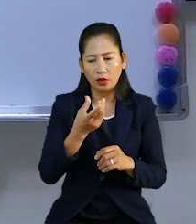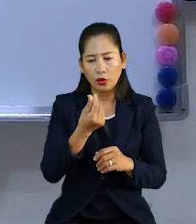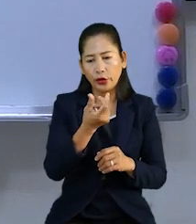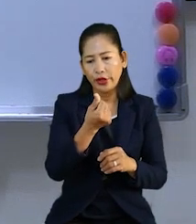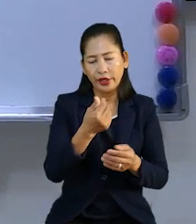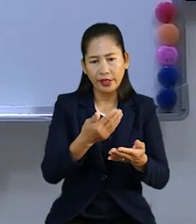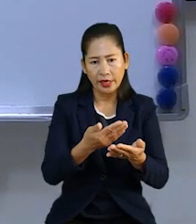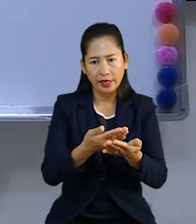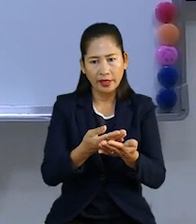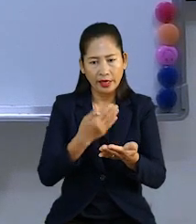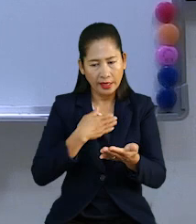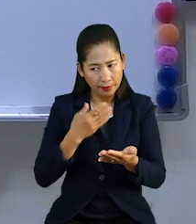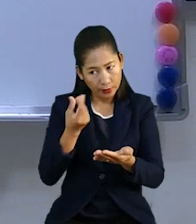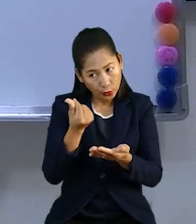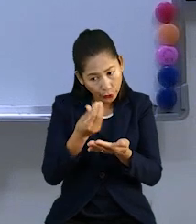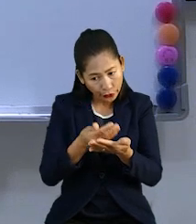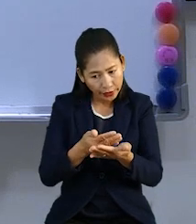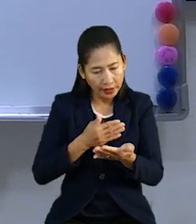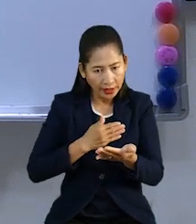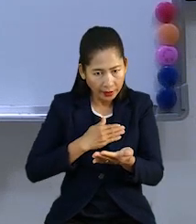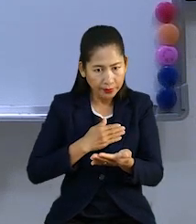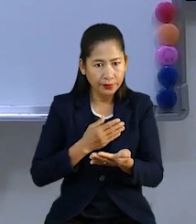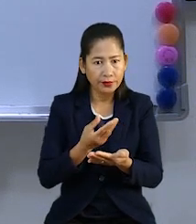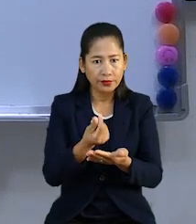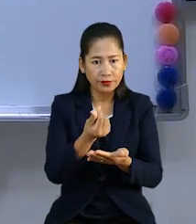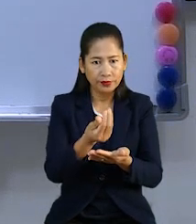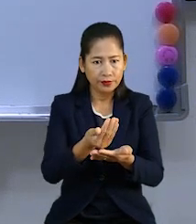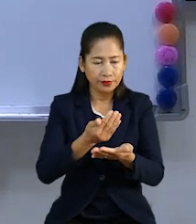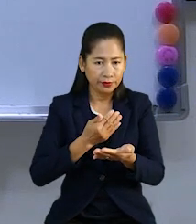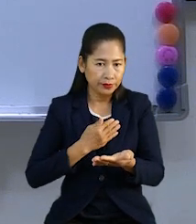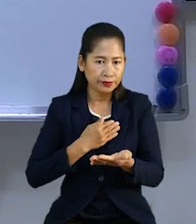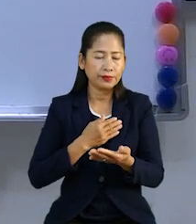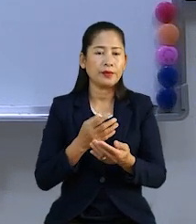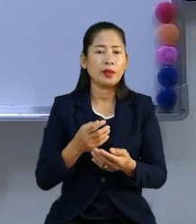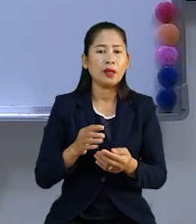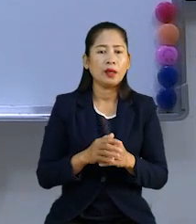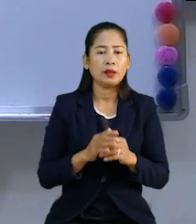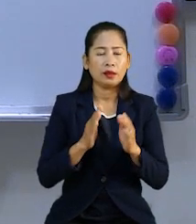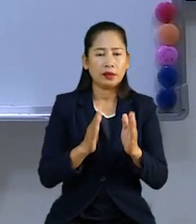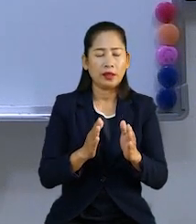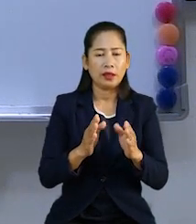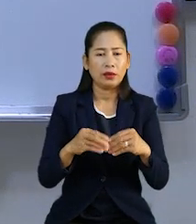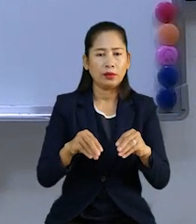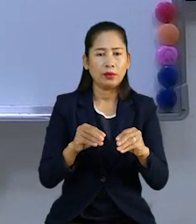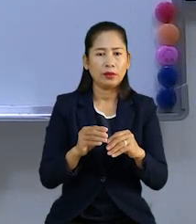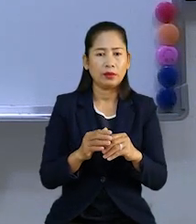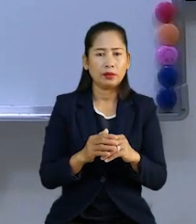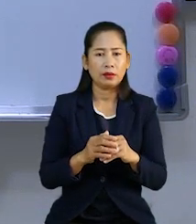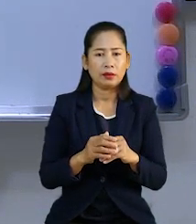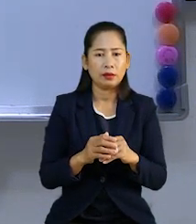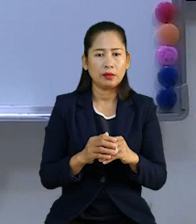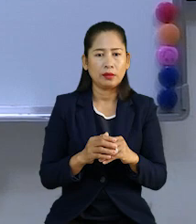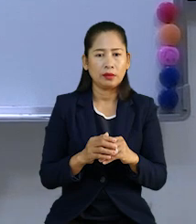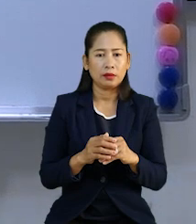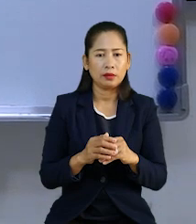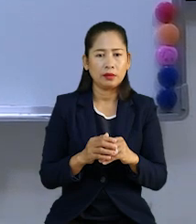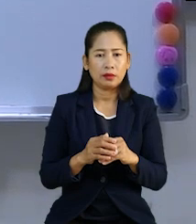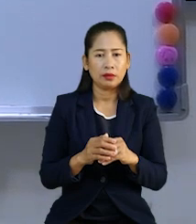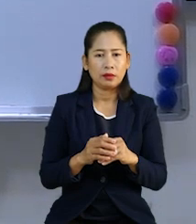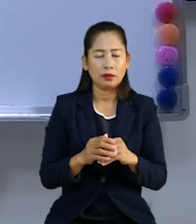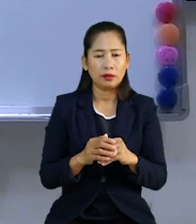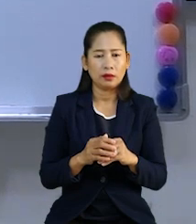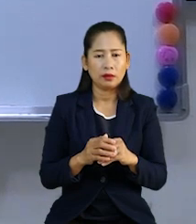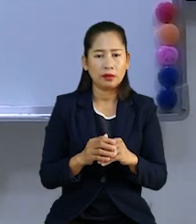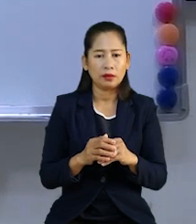nè chà ní cứ chia prạ để dưỡng trữ ạp ta nè lụa trữ ạp prạ ơi ngày nâng mình có thể không mấy luôn